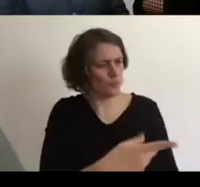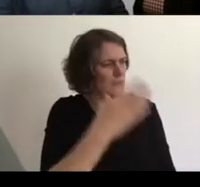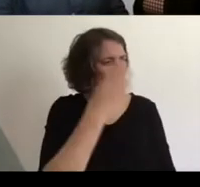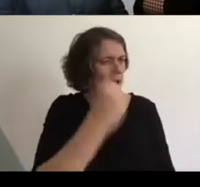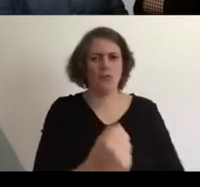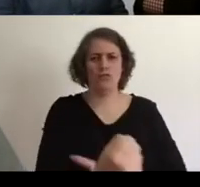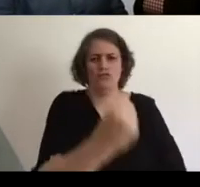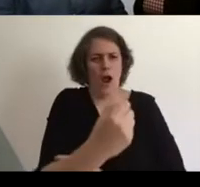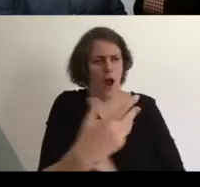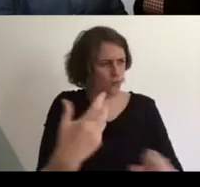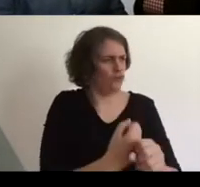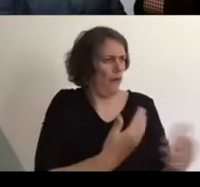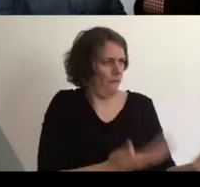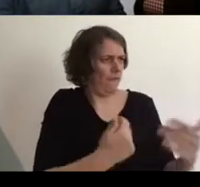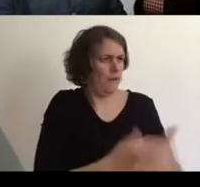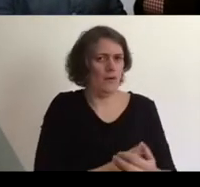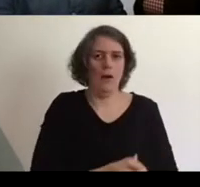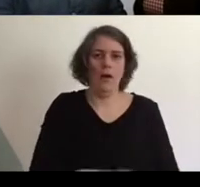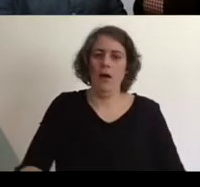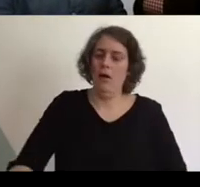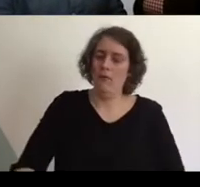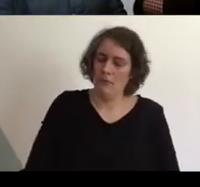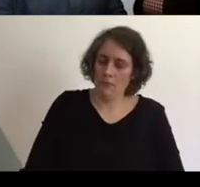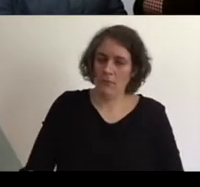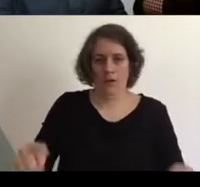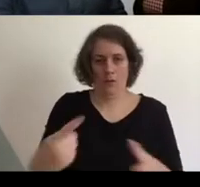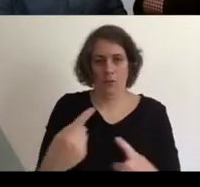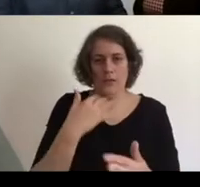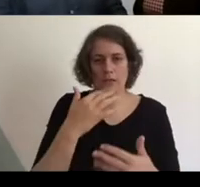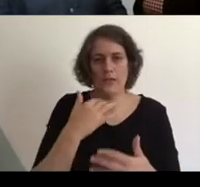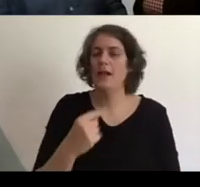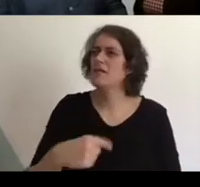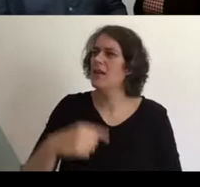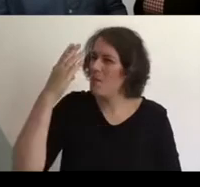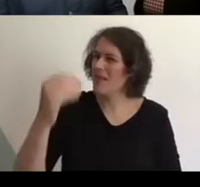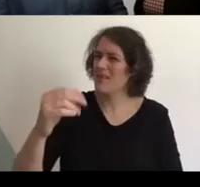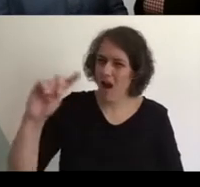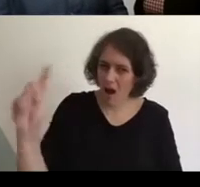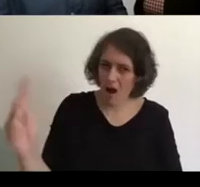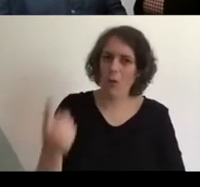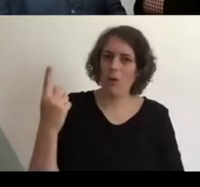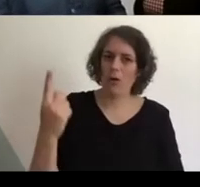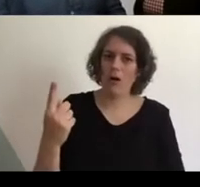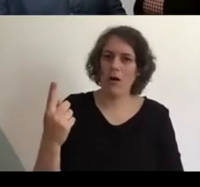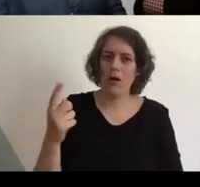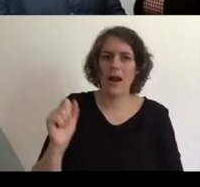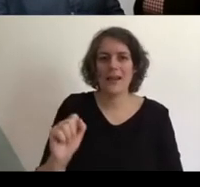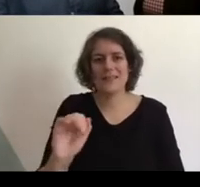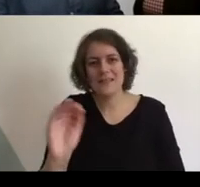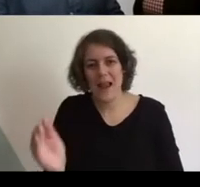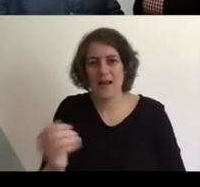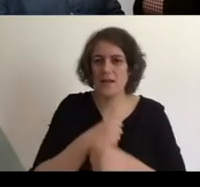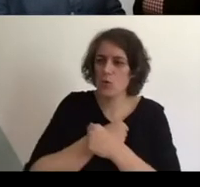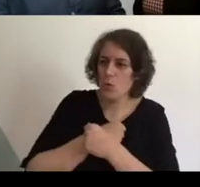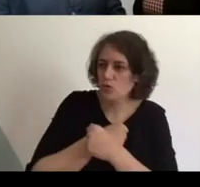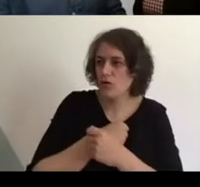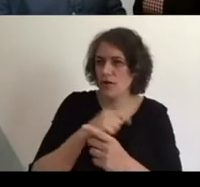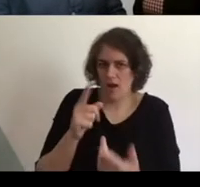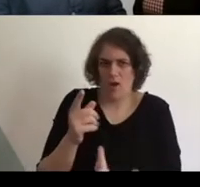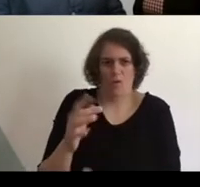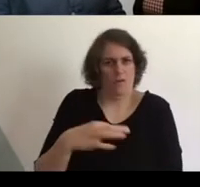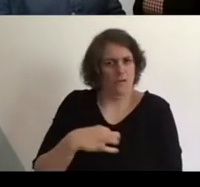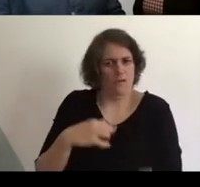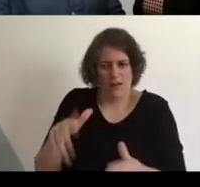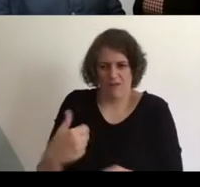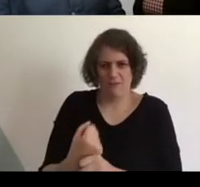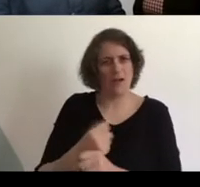Naja, um das kurz zu machen, habe ich mich dann dafür eingesetzt, dass Männer auch zärtlich sein dürfen, kuscheln dürfen und einfach auch diesen Beruf